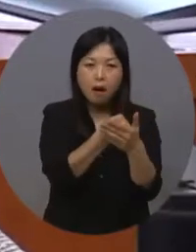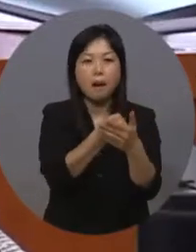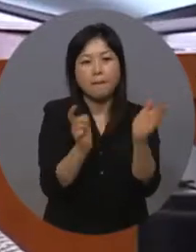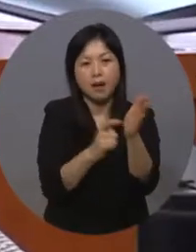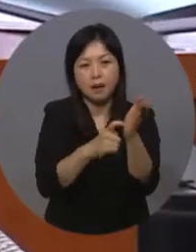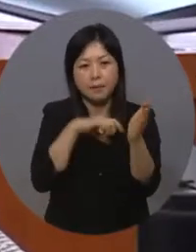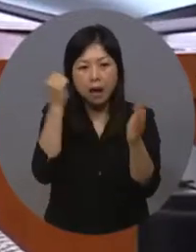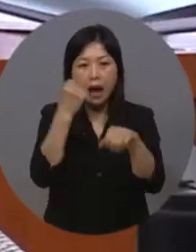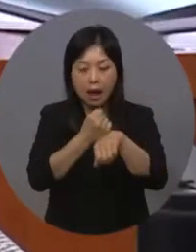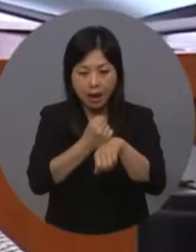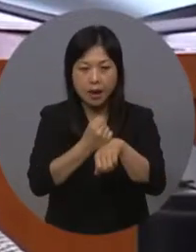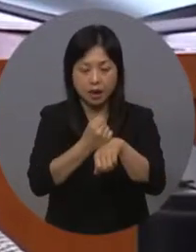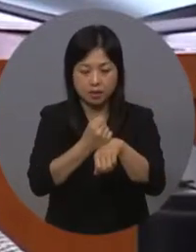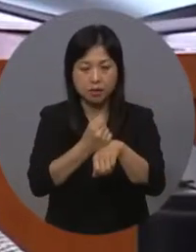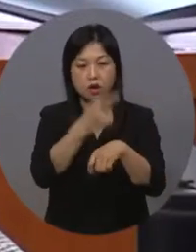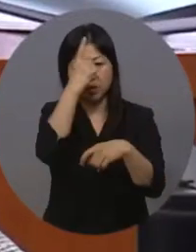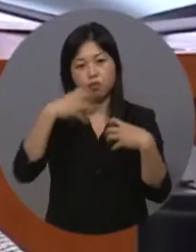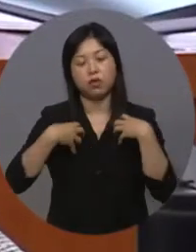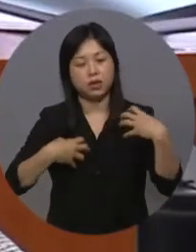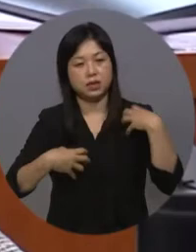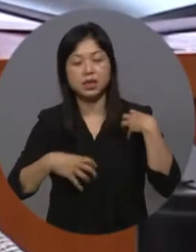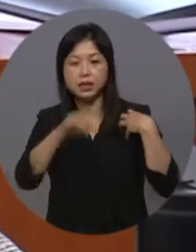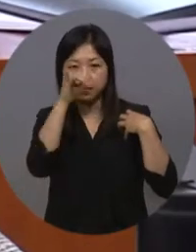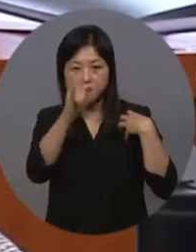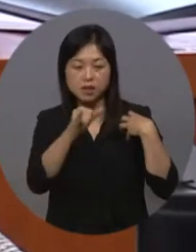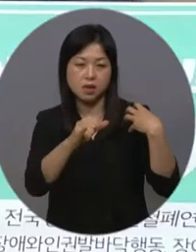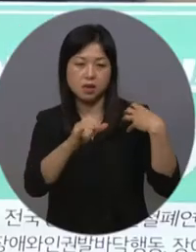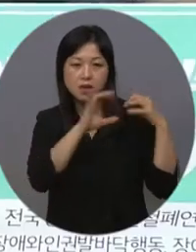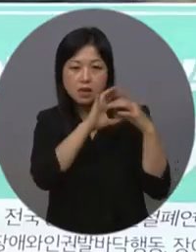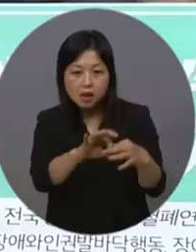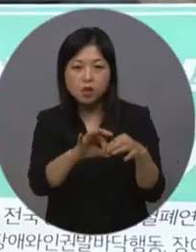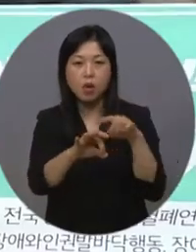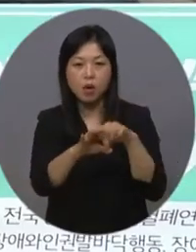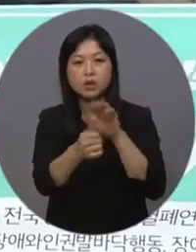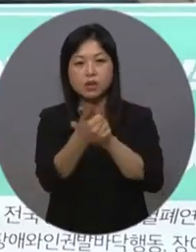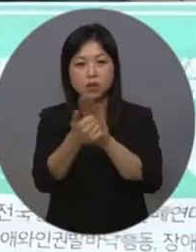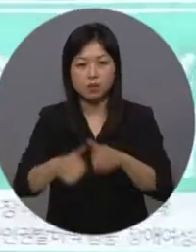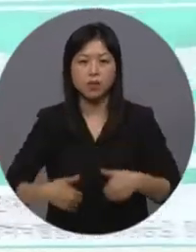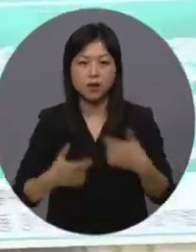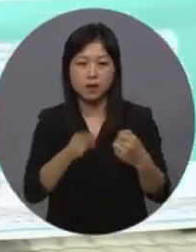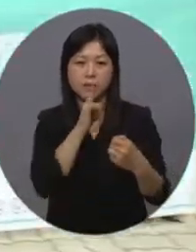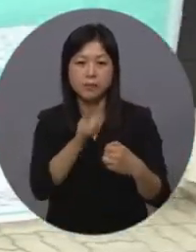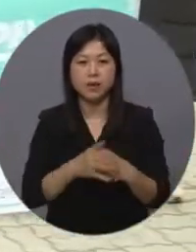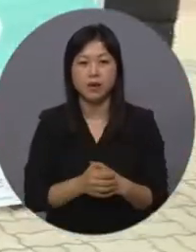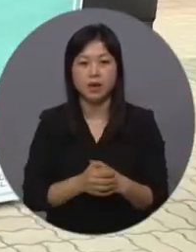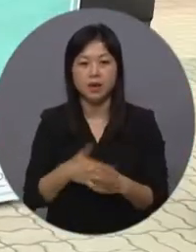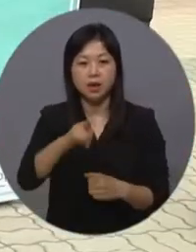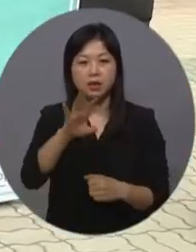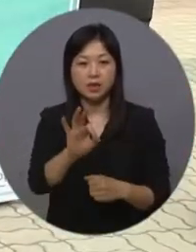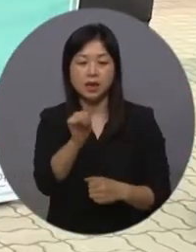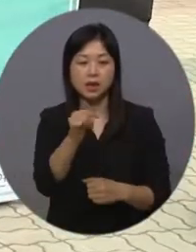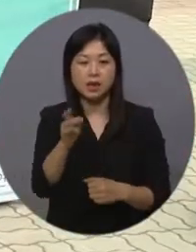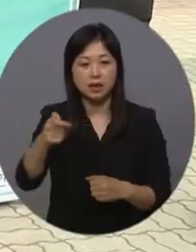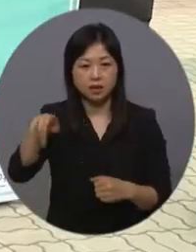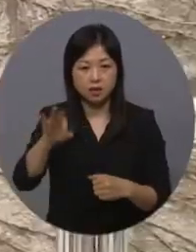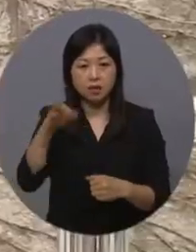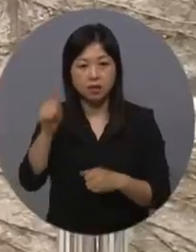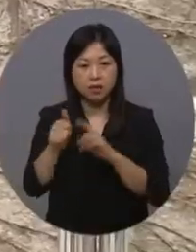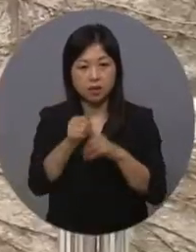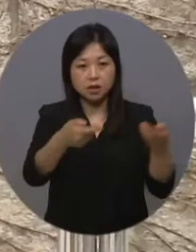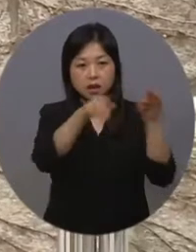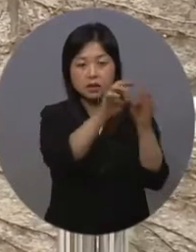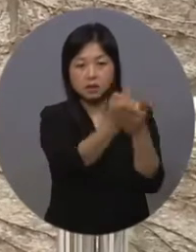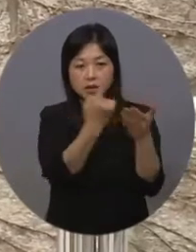비롯해 정부의 책임 있는 역할을 기대한다고 덧붙였습니다. 함께 자리에 나선 장혜영 의원은 탈시설은